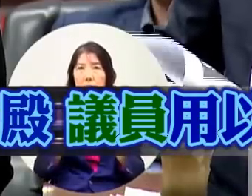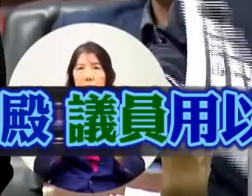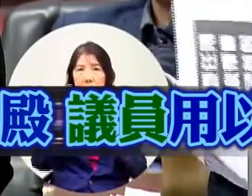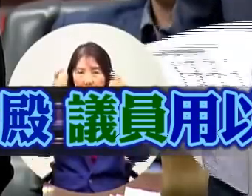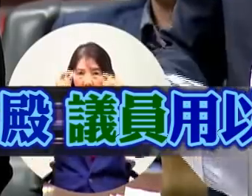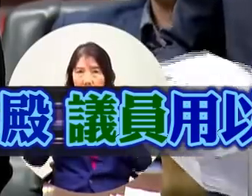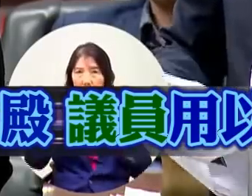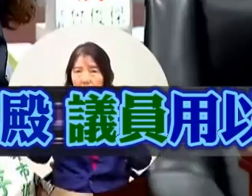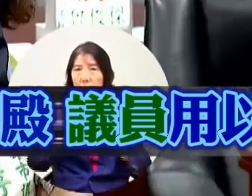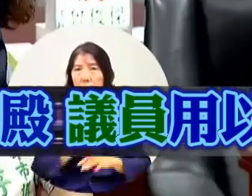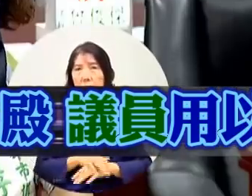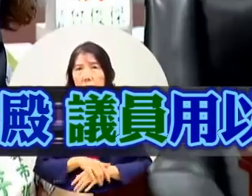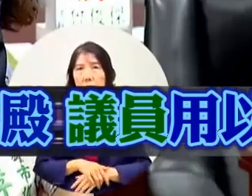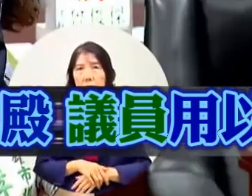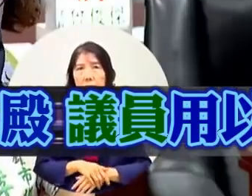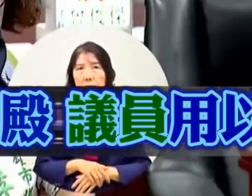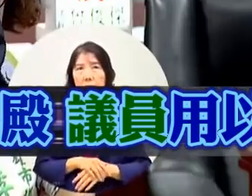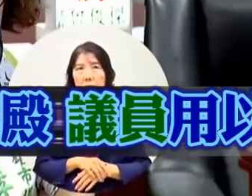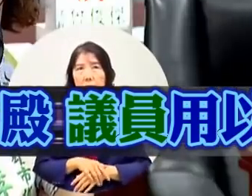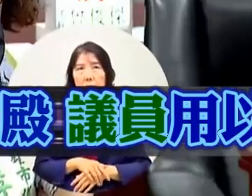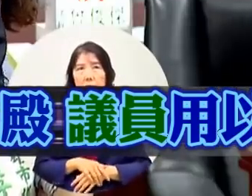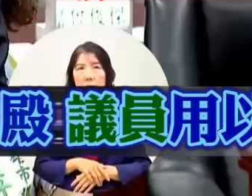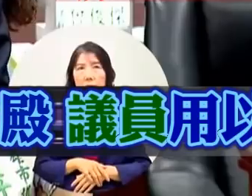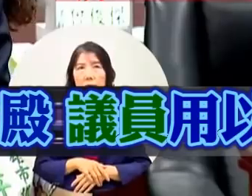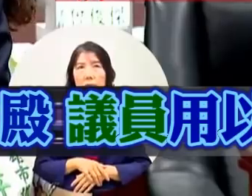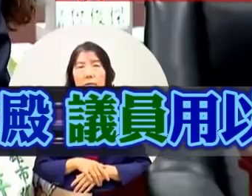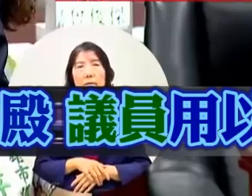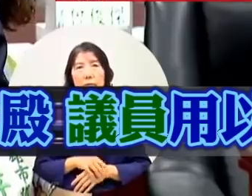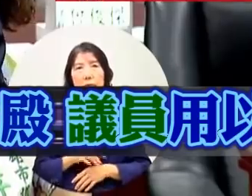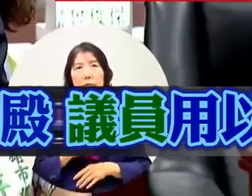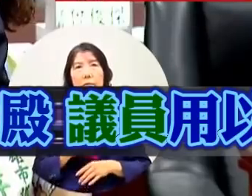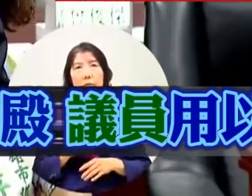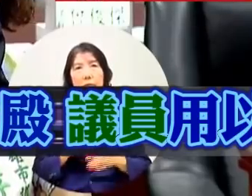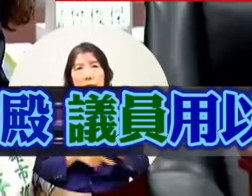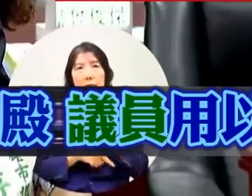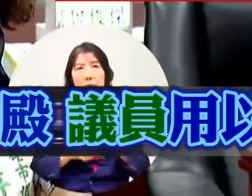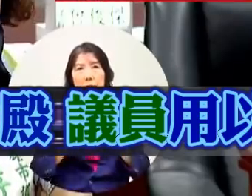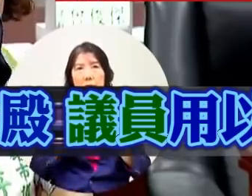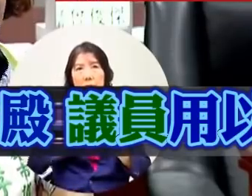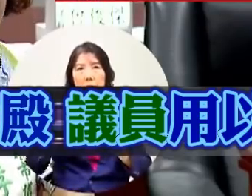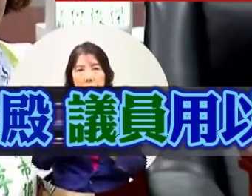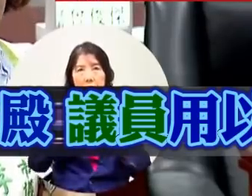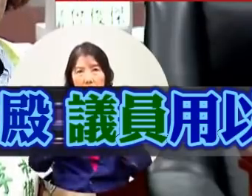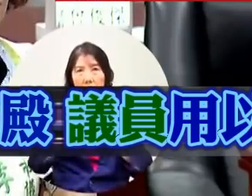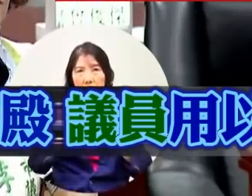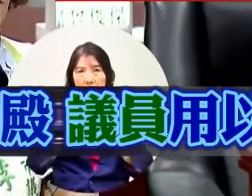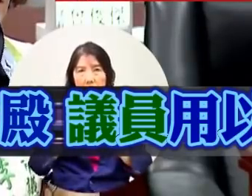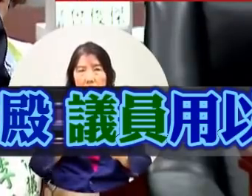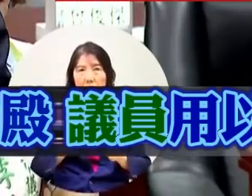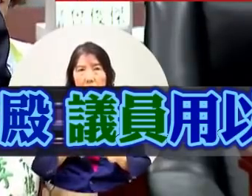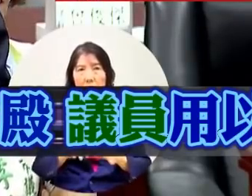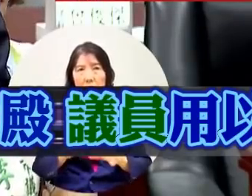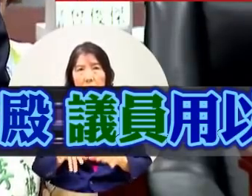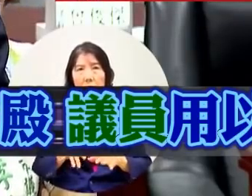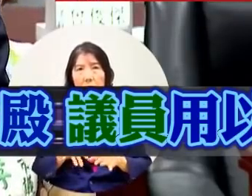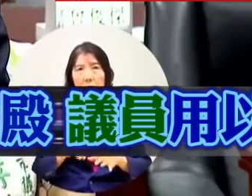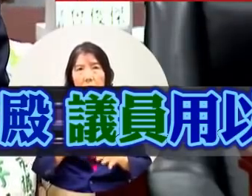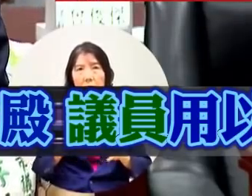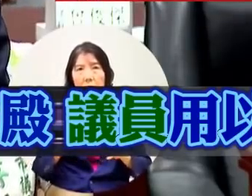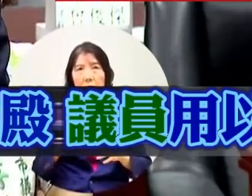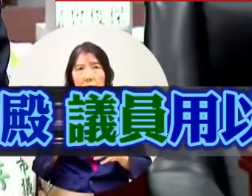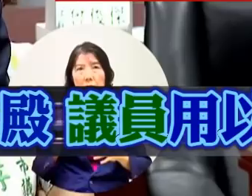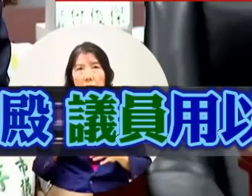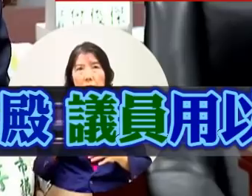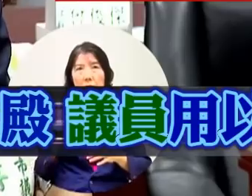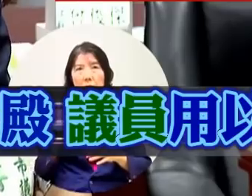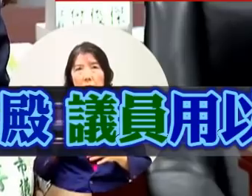市长，所以我要跟你最后做一个小结论。自经区依照你现在很期待自经区，它是没有办法直接